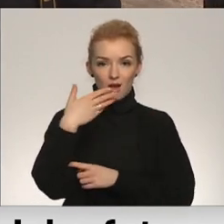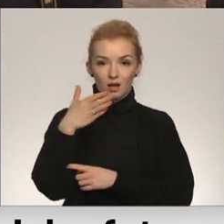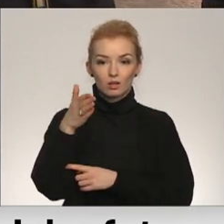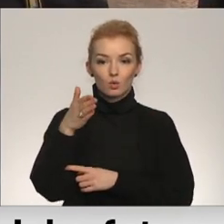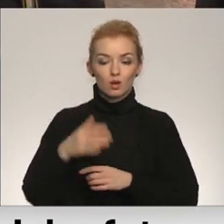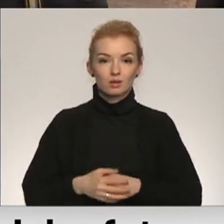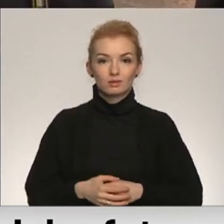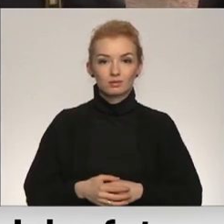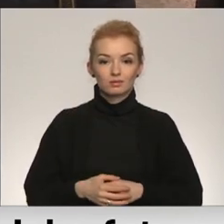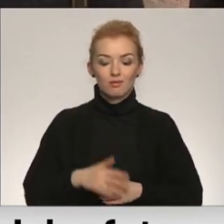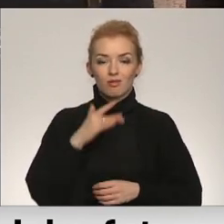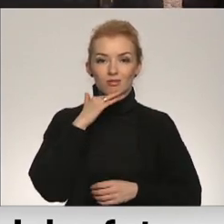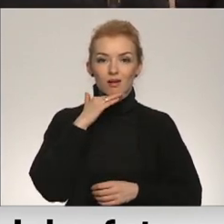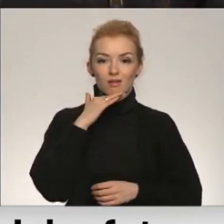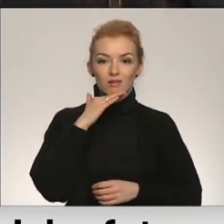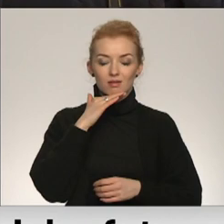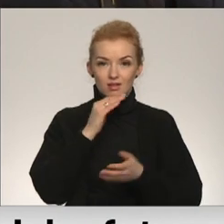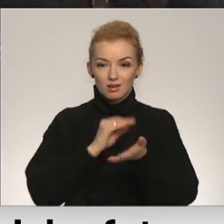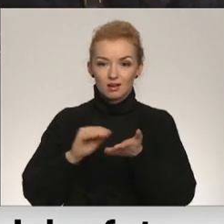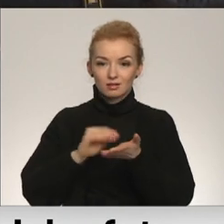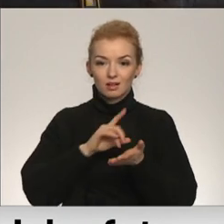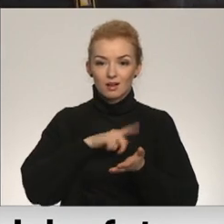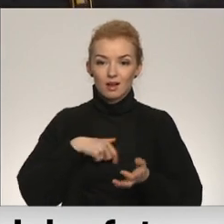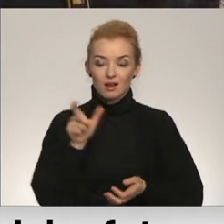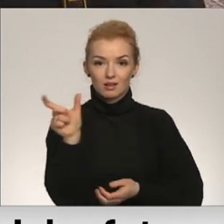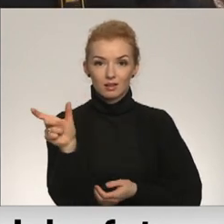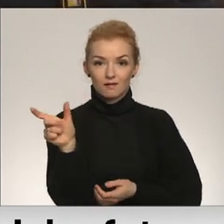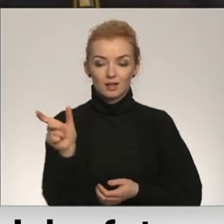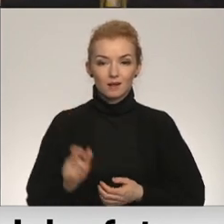uz netīrās Latvijas uzraksts Latviju.